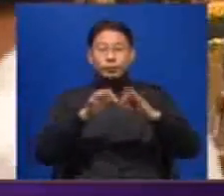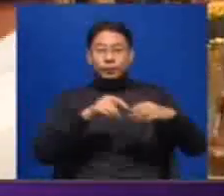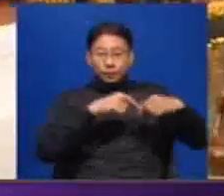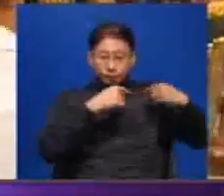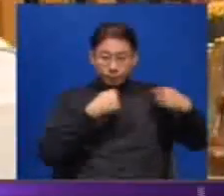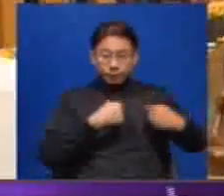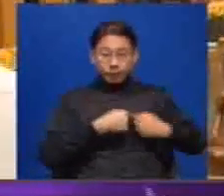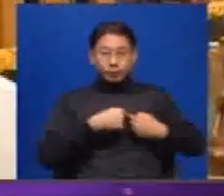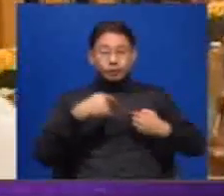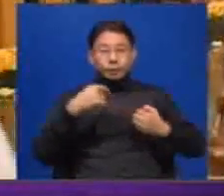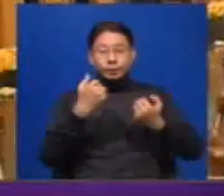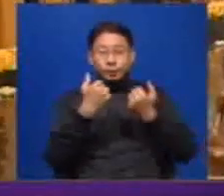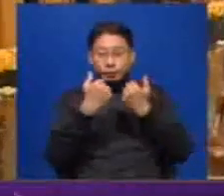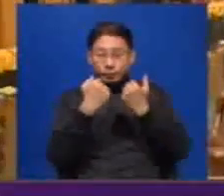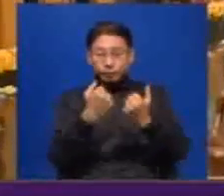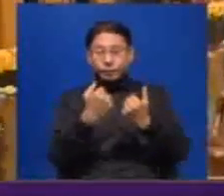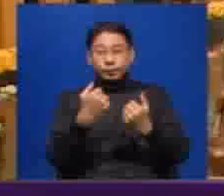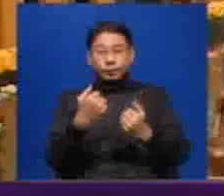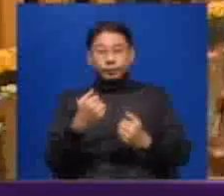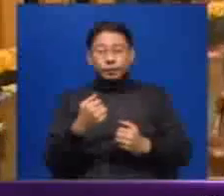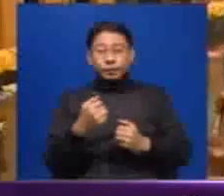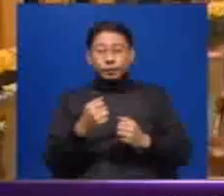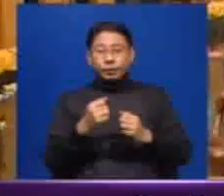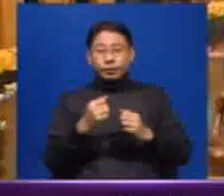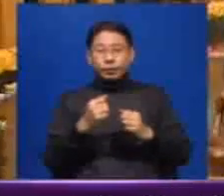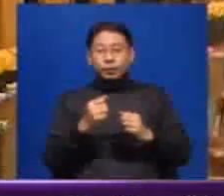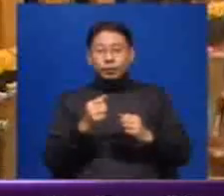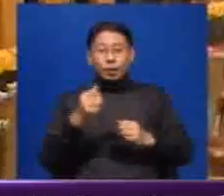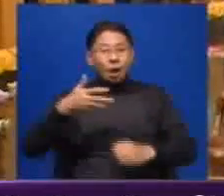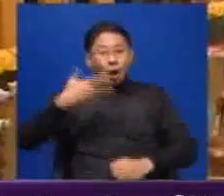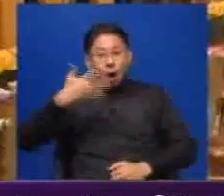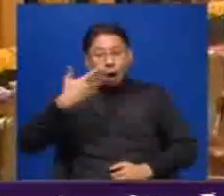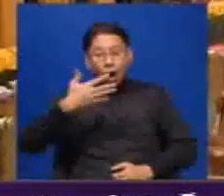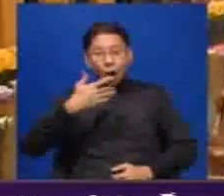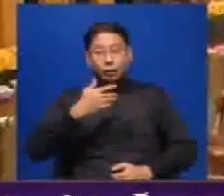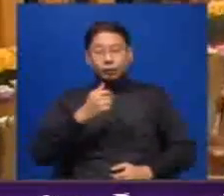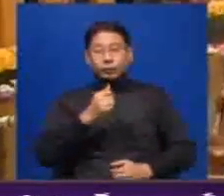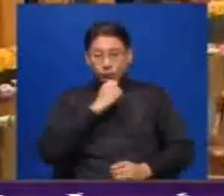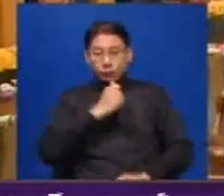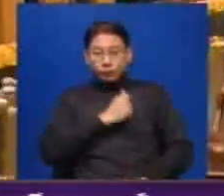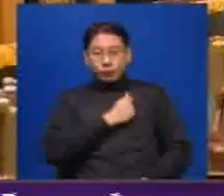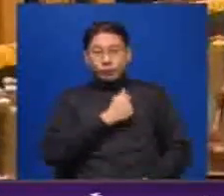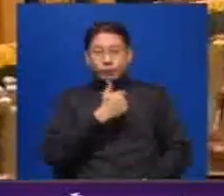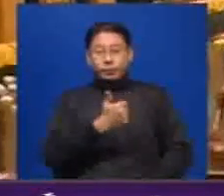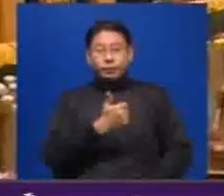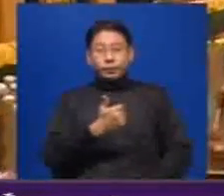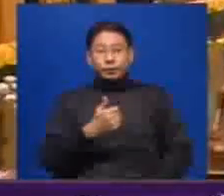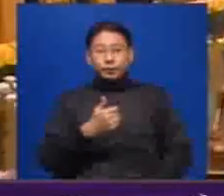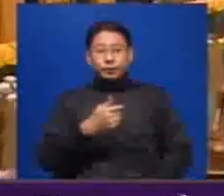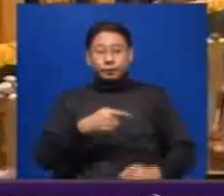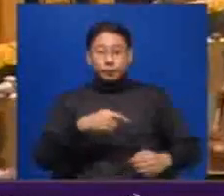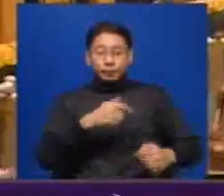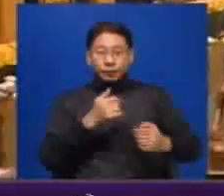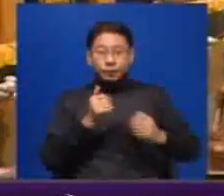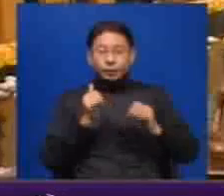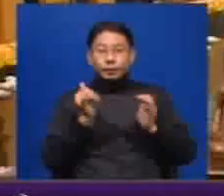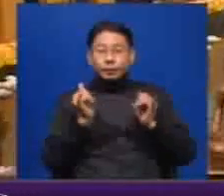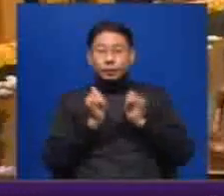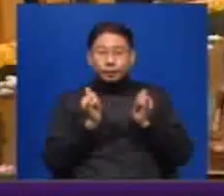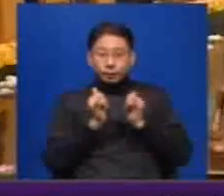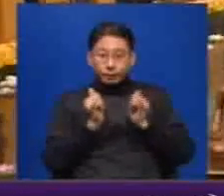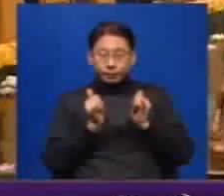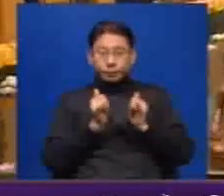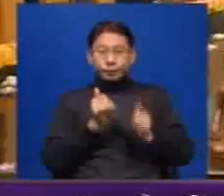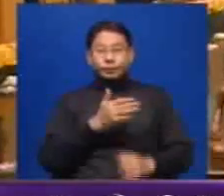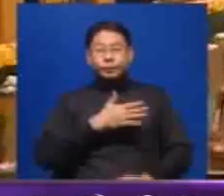มาค่ะไม่หวั่นร้อนก็ทนได้ร้อนแล้วแต่ใจเราเย็นพอก็ขอ